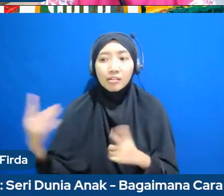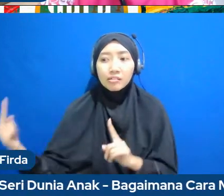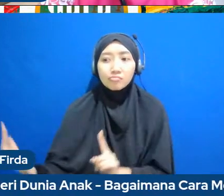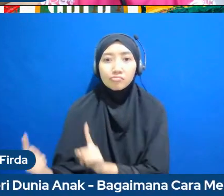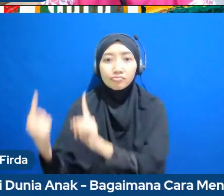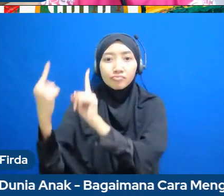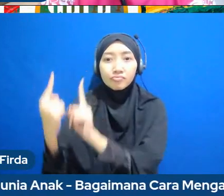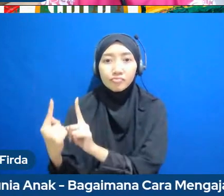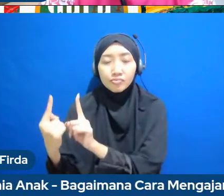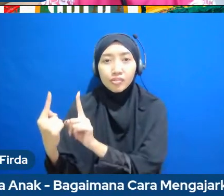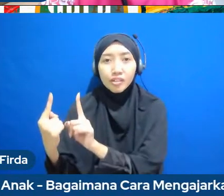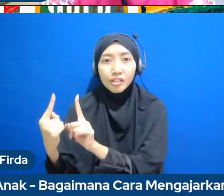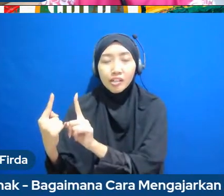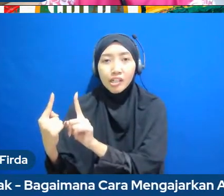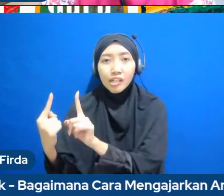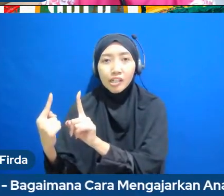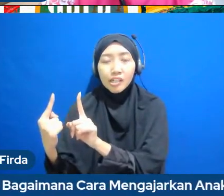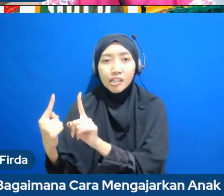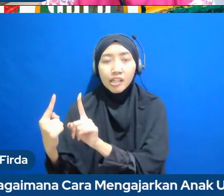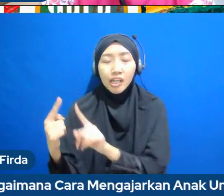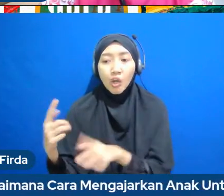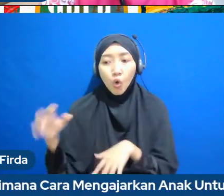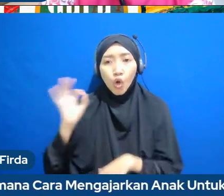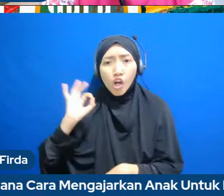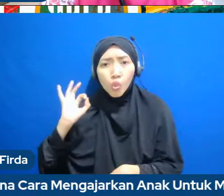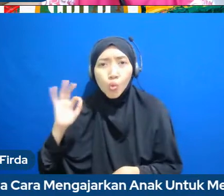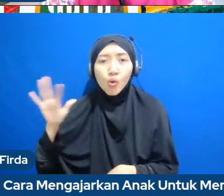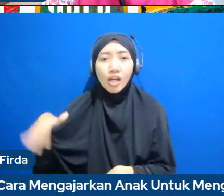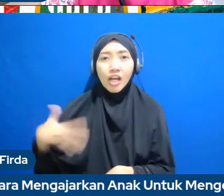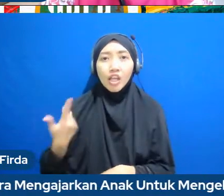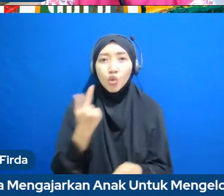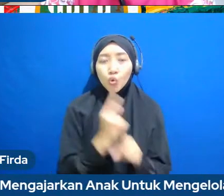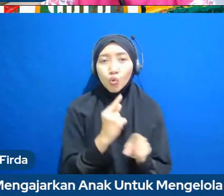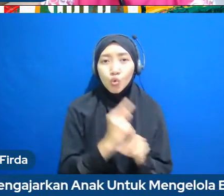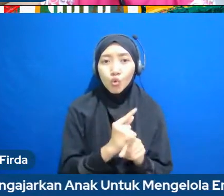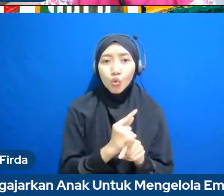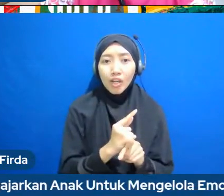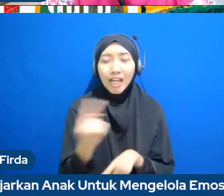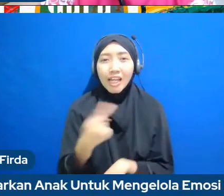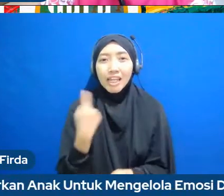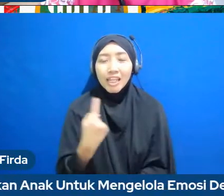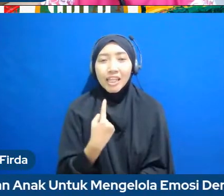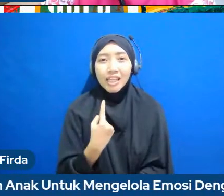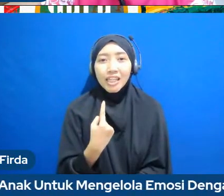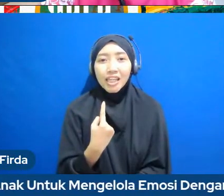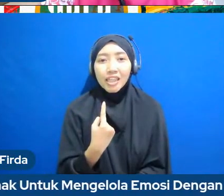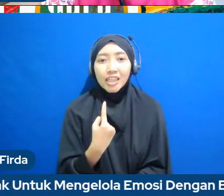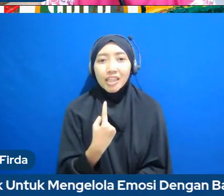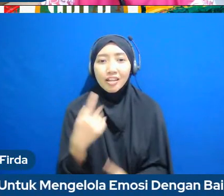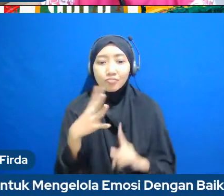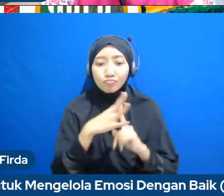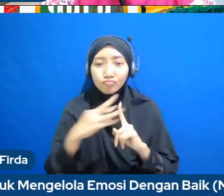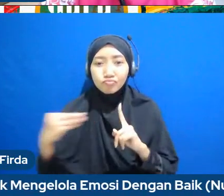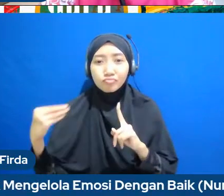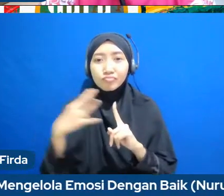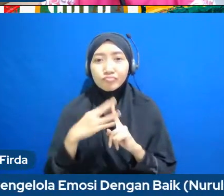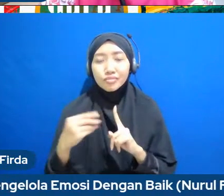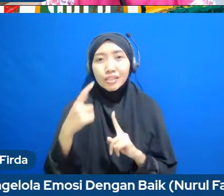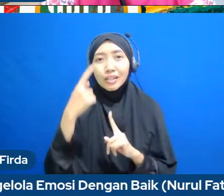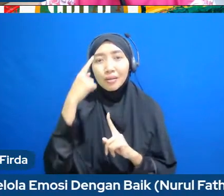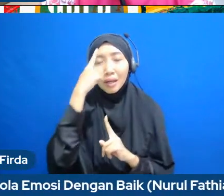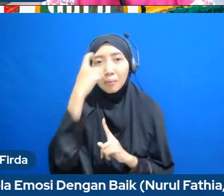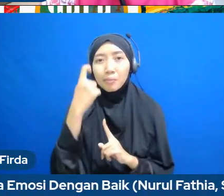menjadi keterikatan emosional dia. Entah itu orang tua, entah itu guru, itu kita bisa jadi figur yang bisa membuat rasa